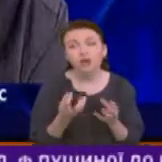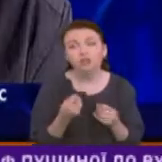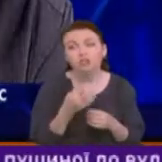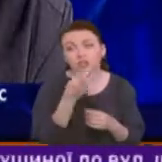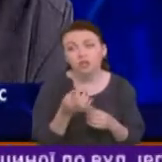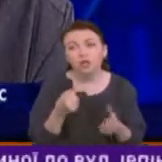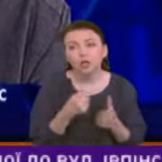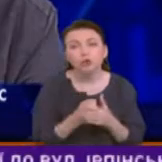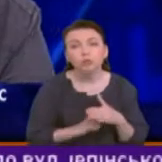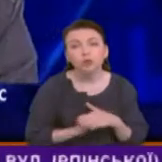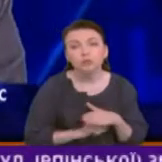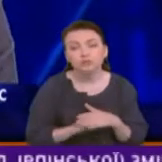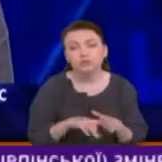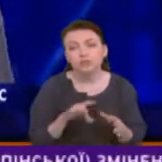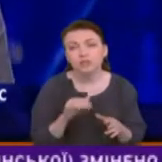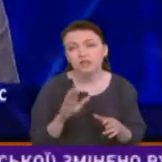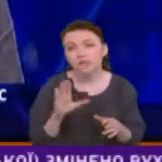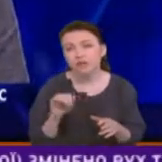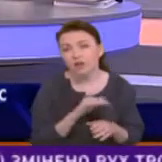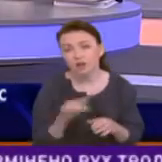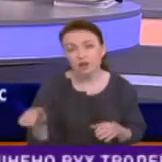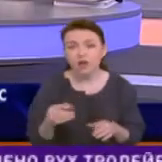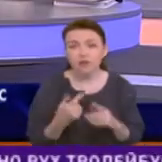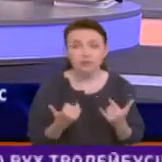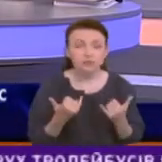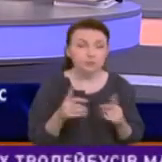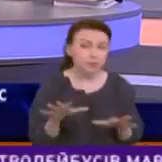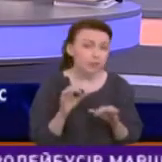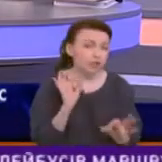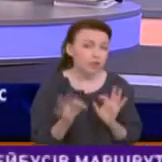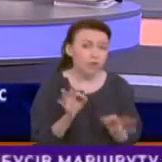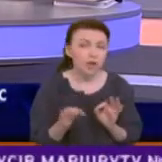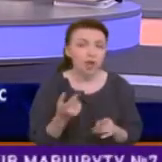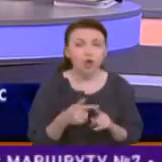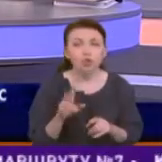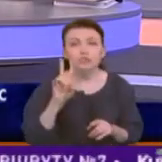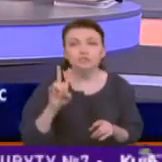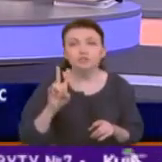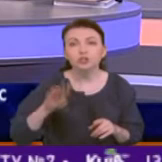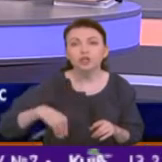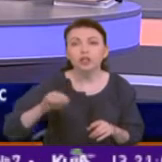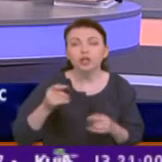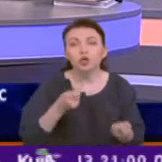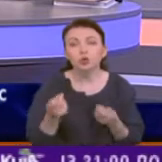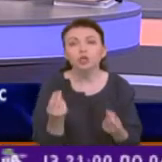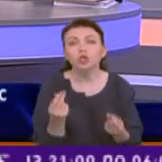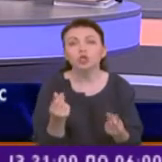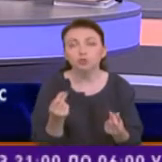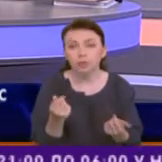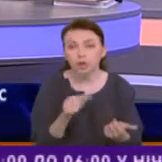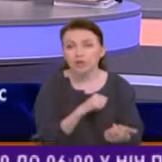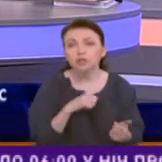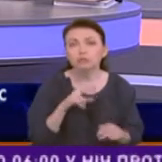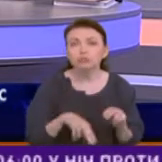до базового рівня, до парафії. Зараз ми це сприймаємо як належне, коли священник керує грішми парафії. Що він сам